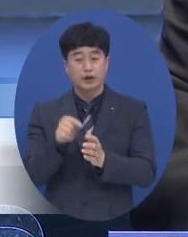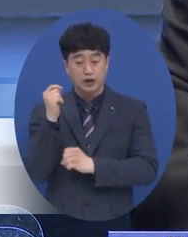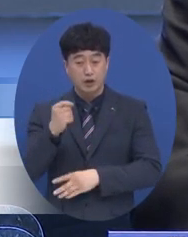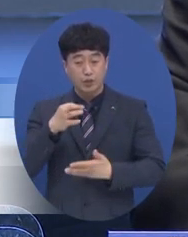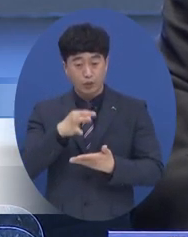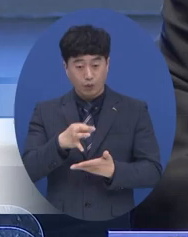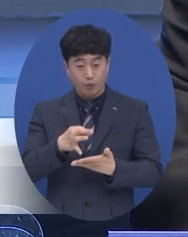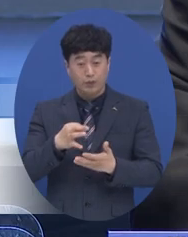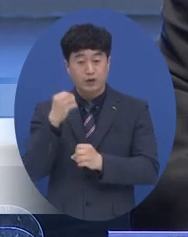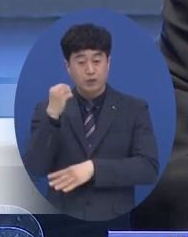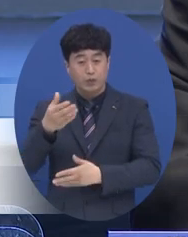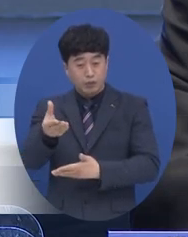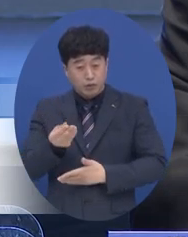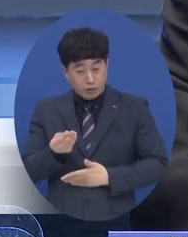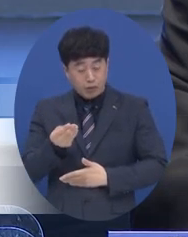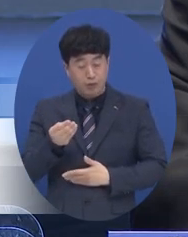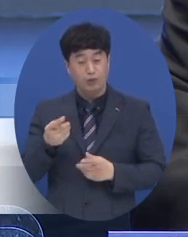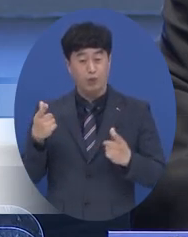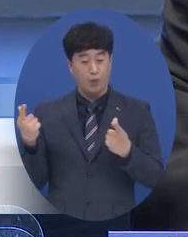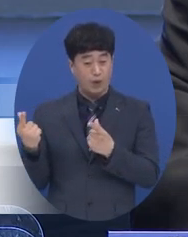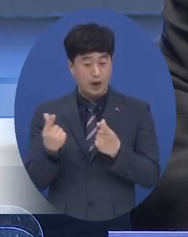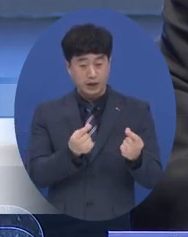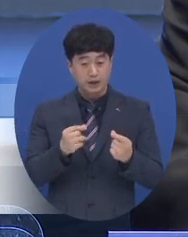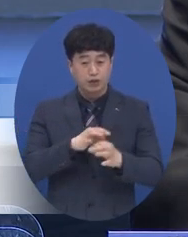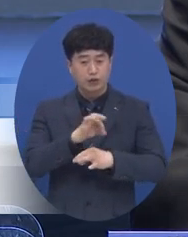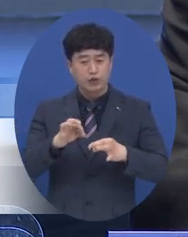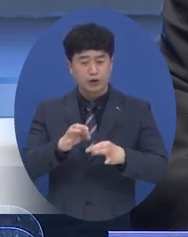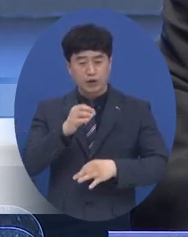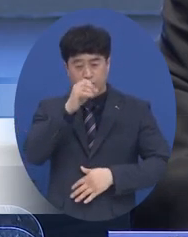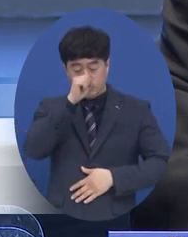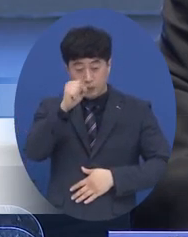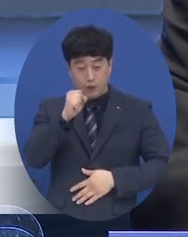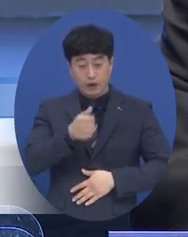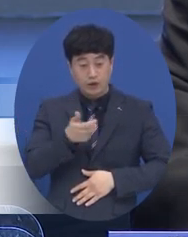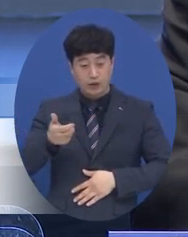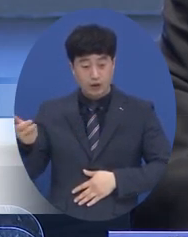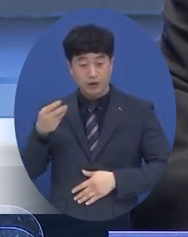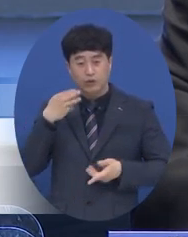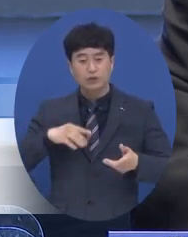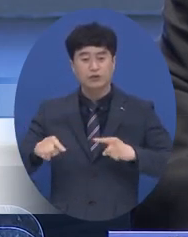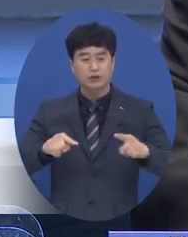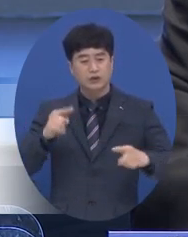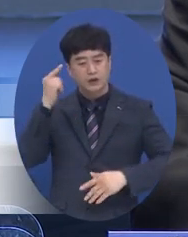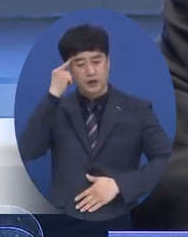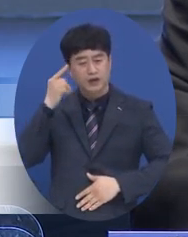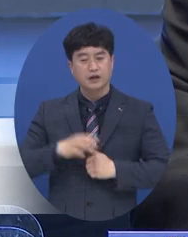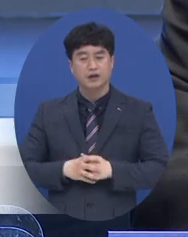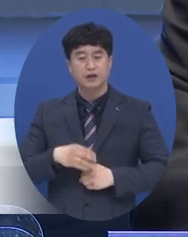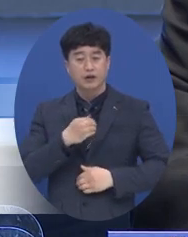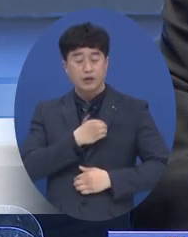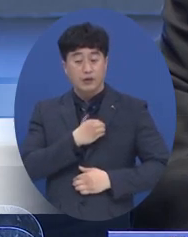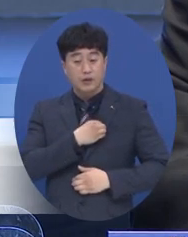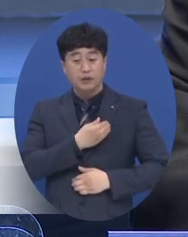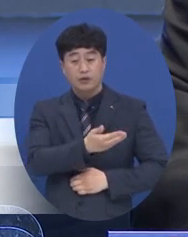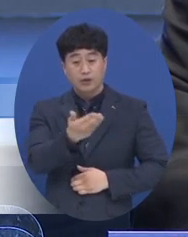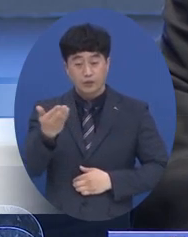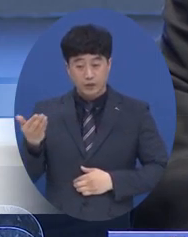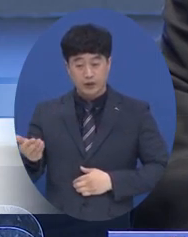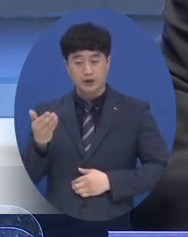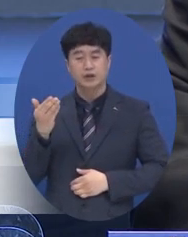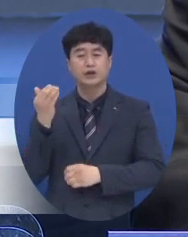또는 기본대출도 역시 경제 선순환을 위한 경기도의 정책이라고 생각됩니다. 의원님들 여러분께서